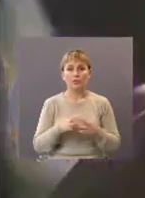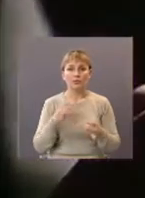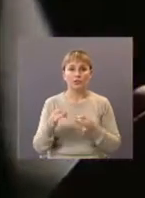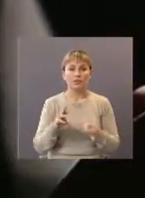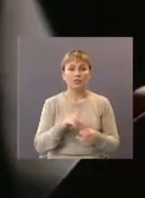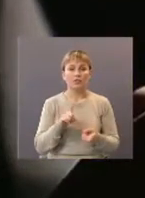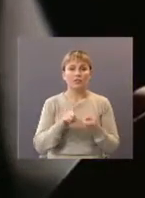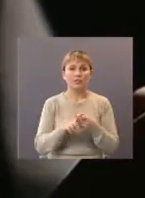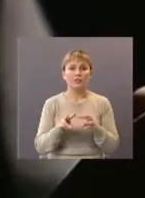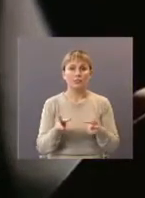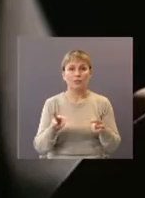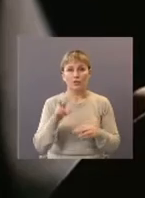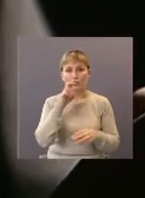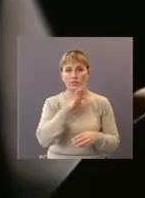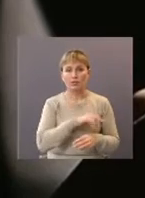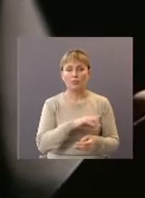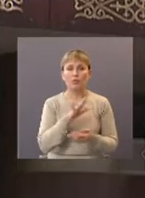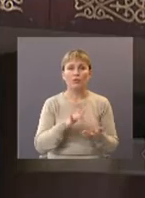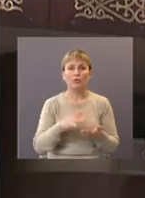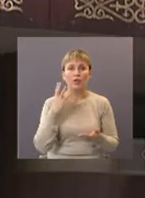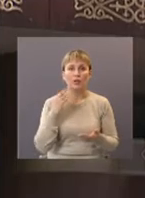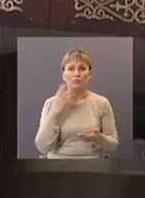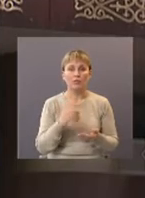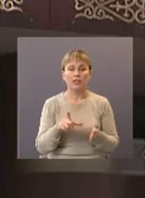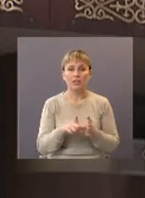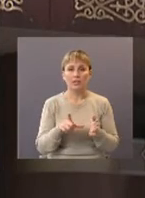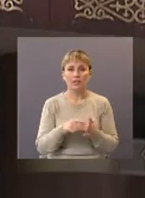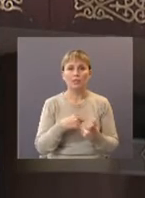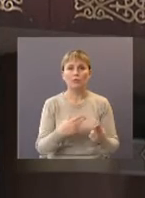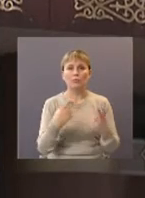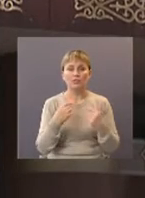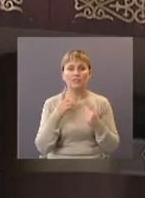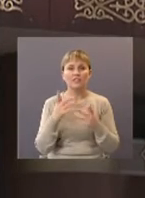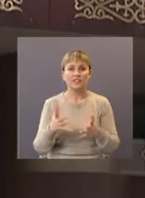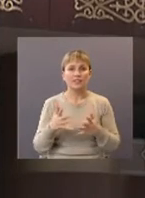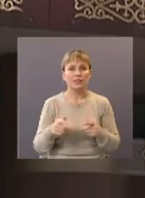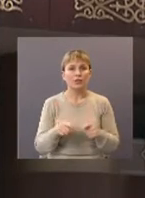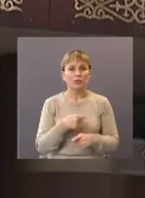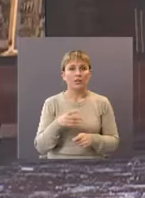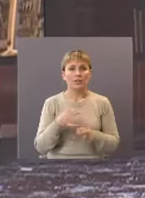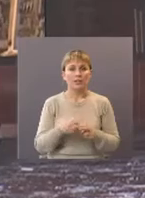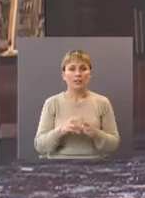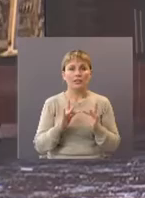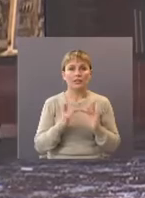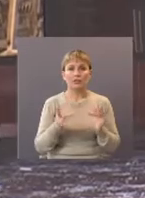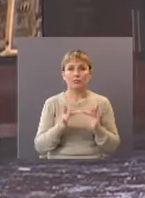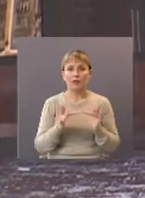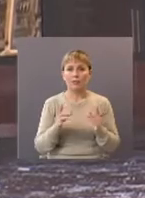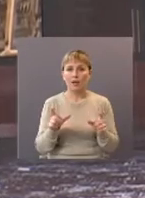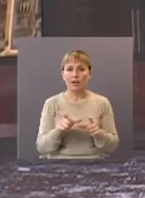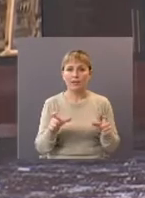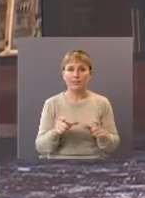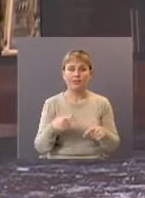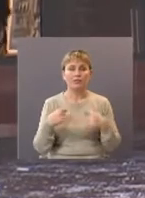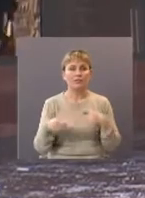мы связались с департаментом госдоходов по городу Алматы. Налоговики нам пообещали выяснить, нарушает ли данный интернет-магазин правила